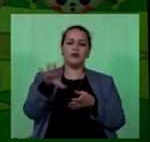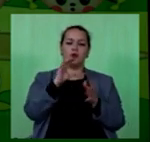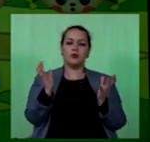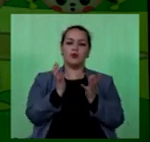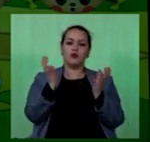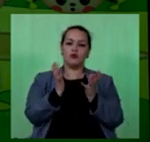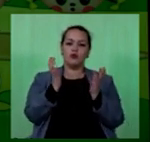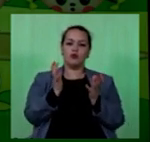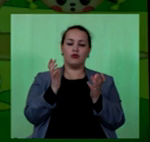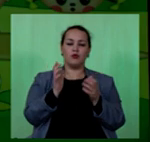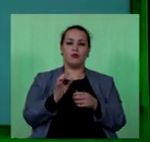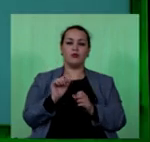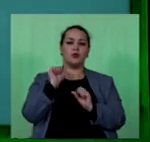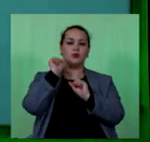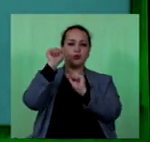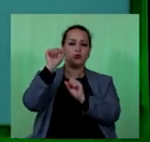и охранять